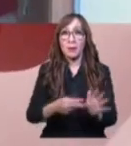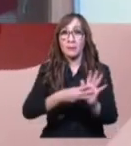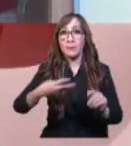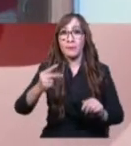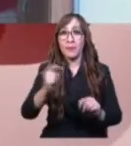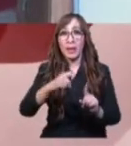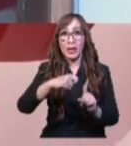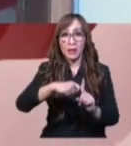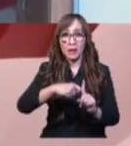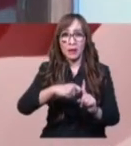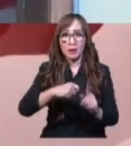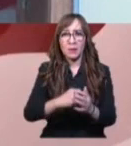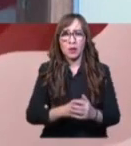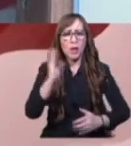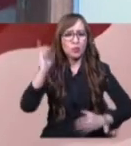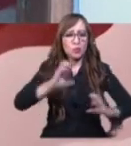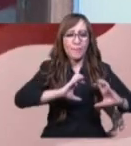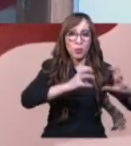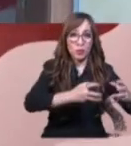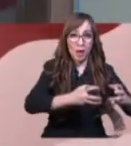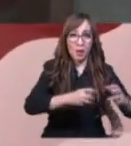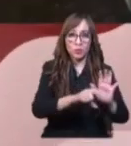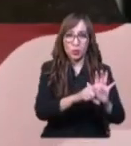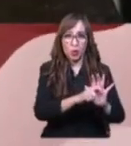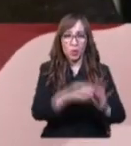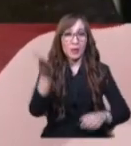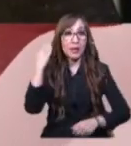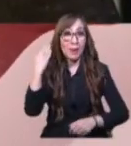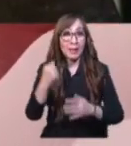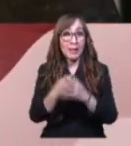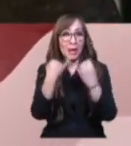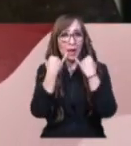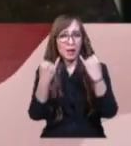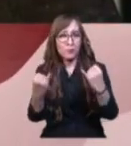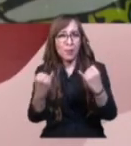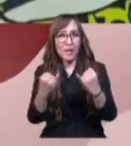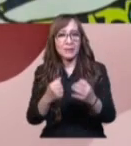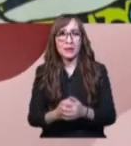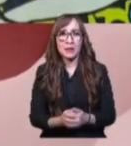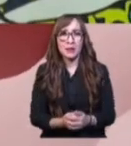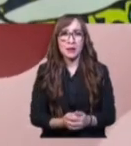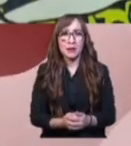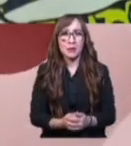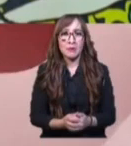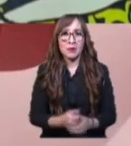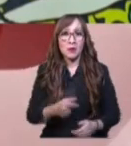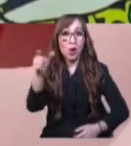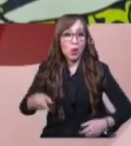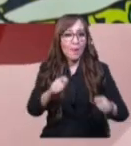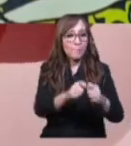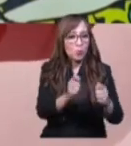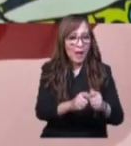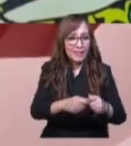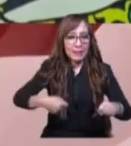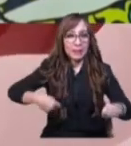sudah contoh saya baru dapat berita kemarin ada pembuat sepeda dari bambu yang